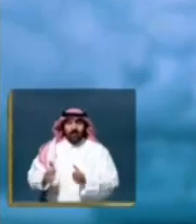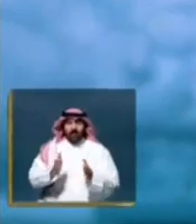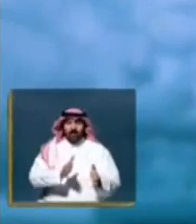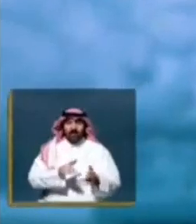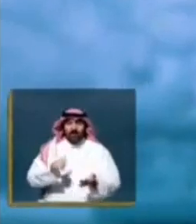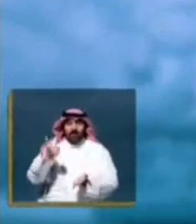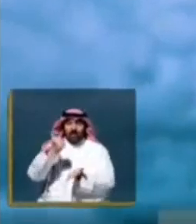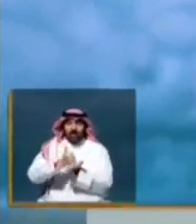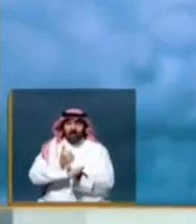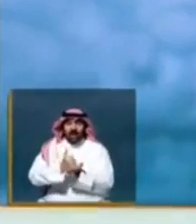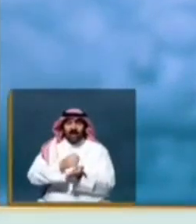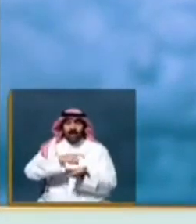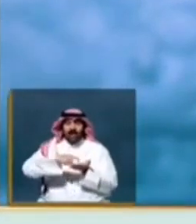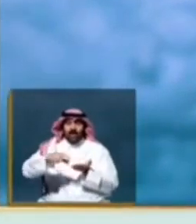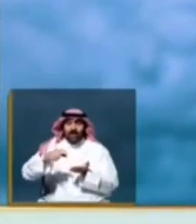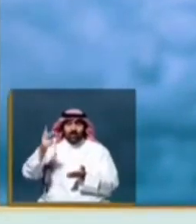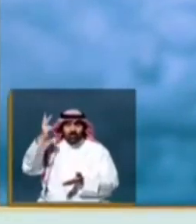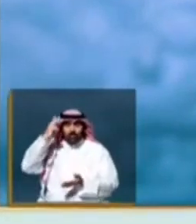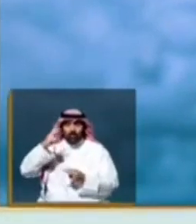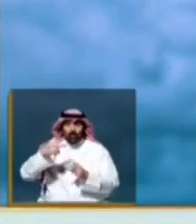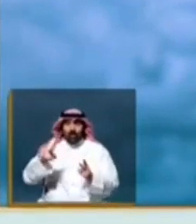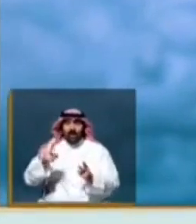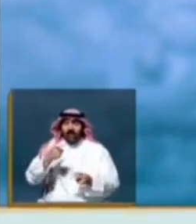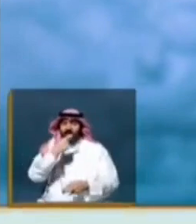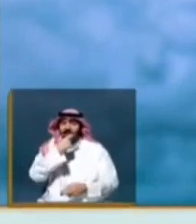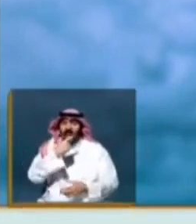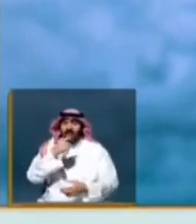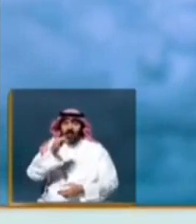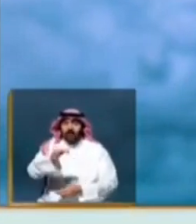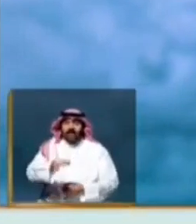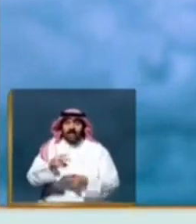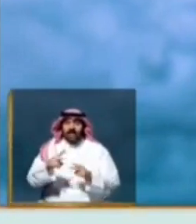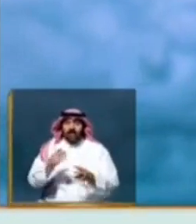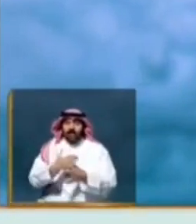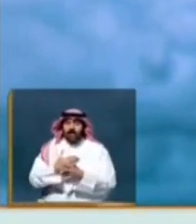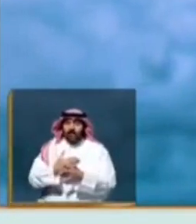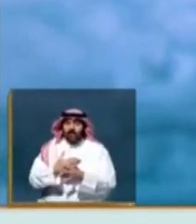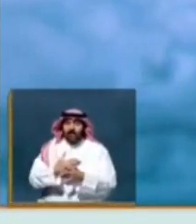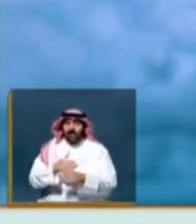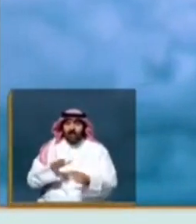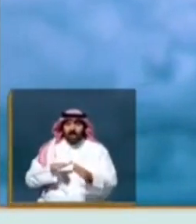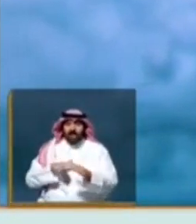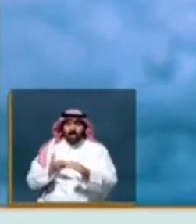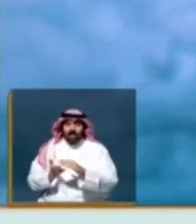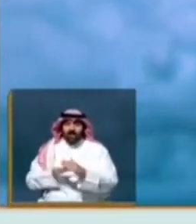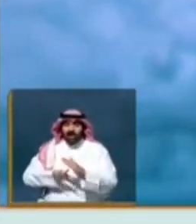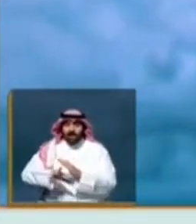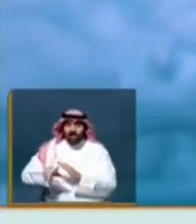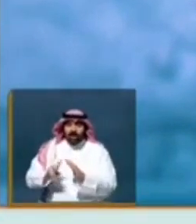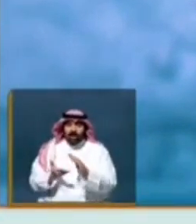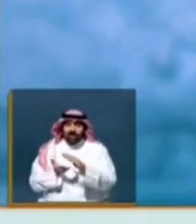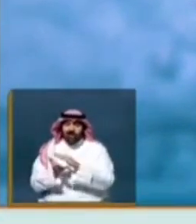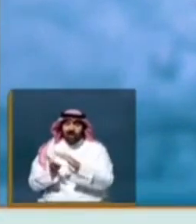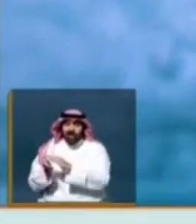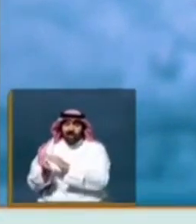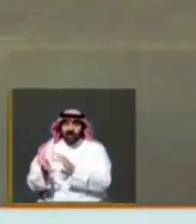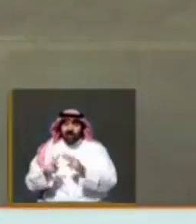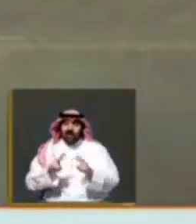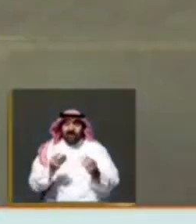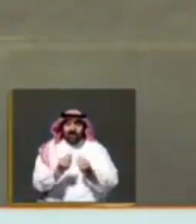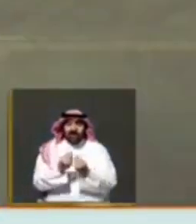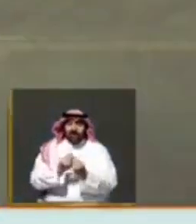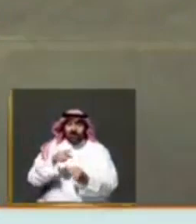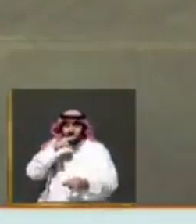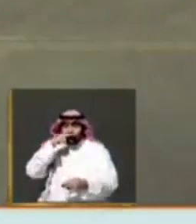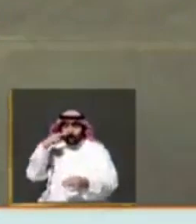تمكنت الجمارك السعودية بالميناء الجاف في مدينة الرياض من إحباط عملية تهريب كمية كبيرة من حبوب الكبتاجون، بلغ عددها أكثر